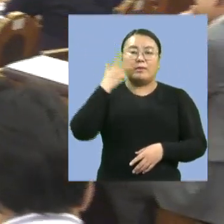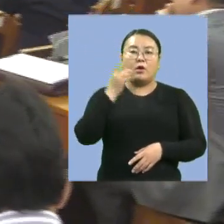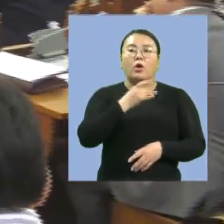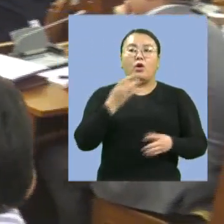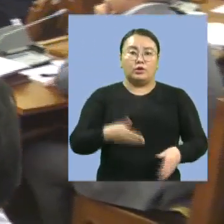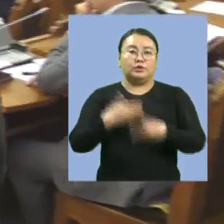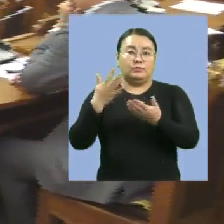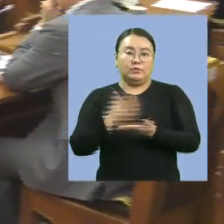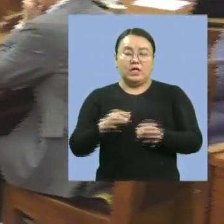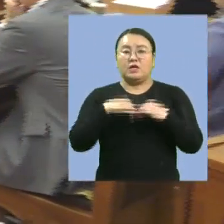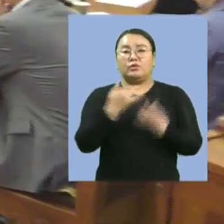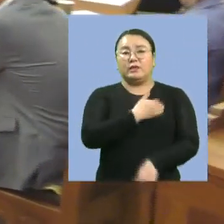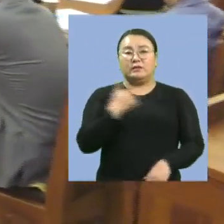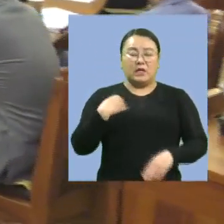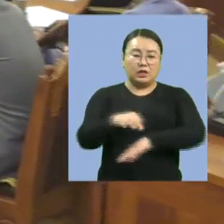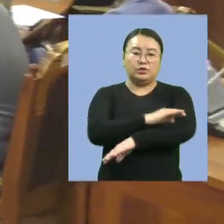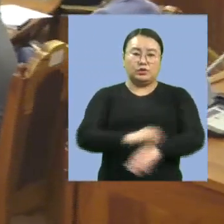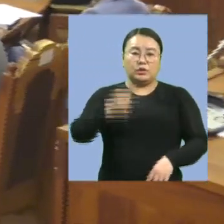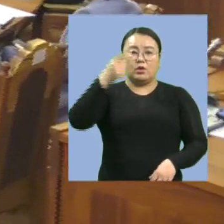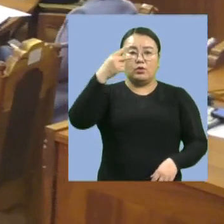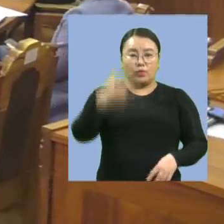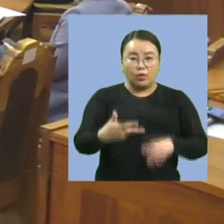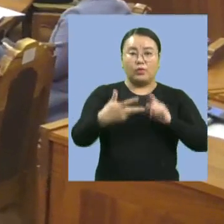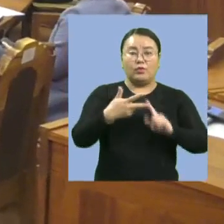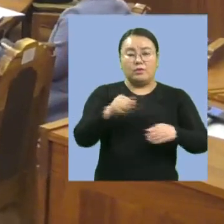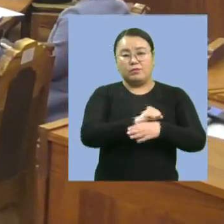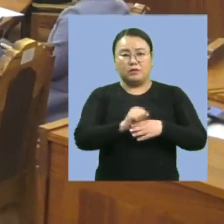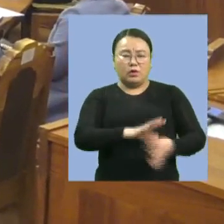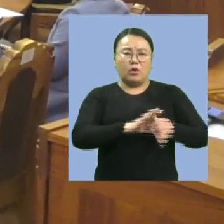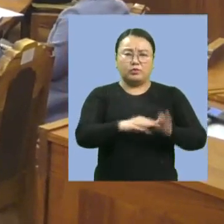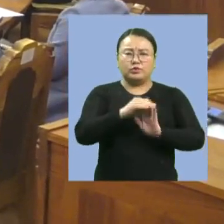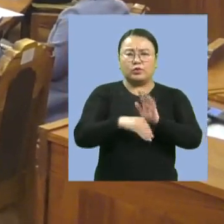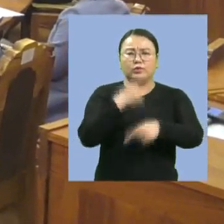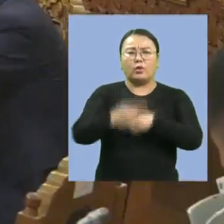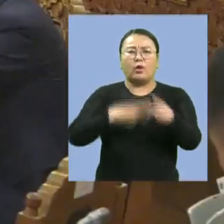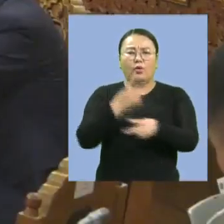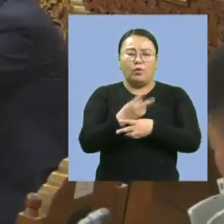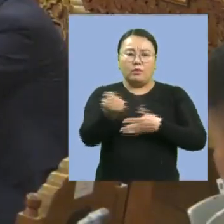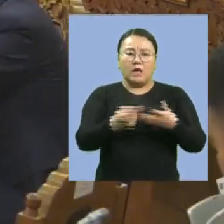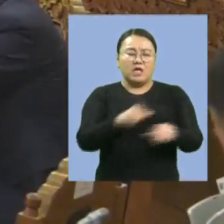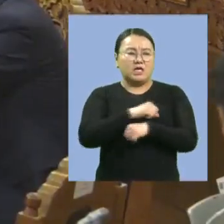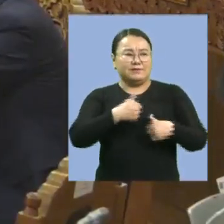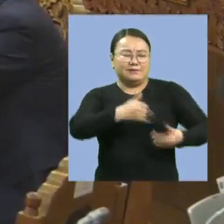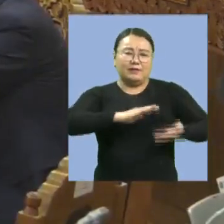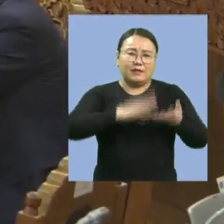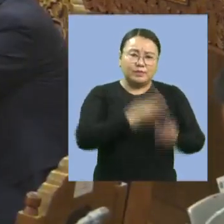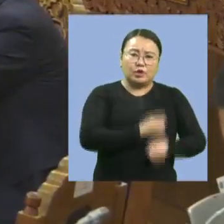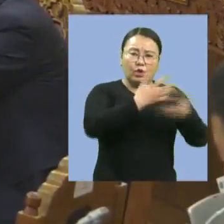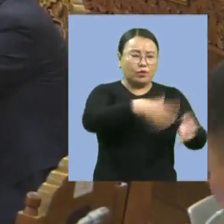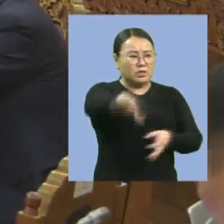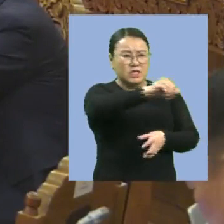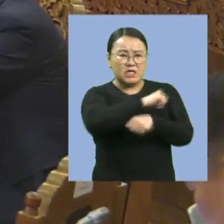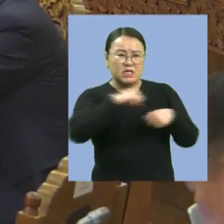ороон шилжүүлсэн. Улсын хурлын дараа зандаж нар төслийг 3 дахь хэлцүүлэгт бэлтгэхтэй холбогдох журмын тухай хууль заасны дагуу иргэдэд